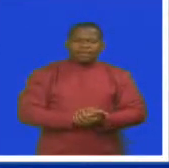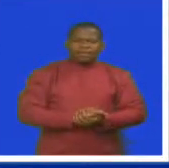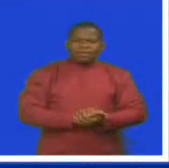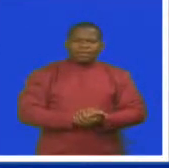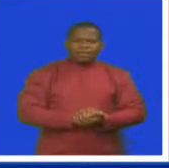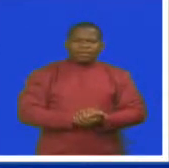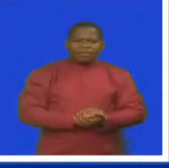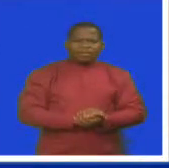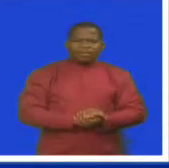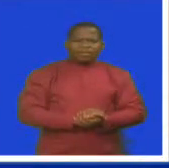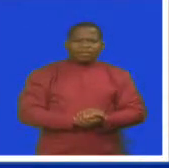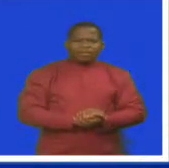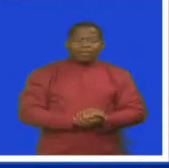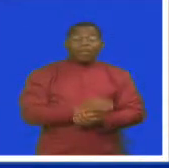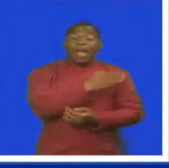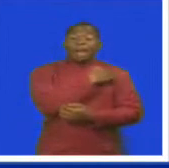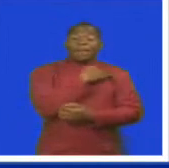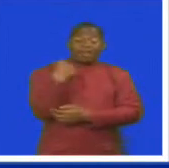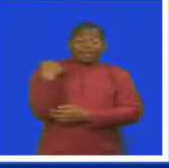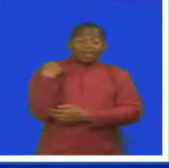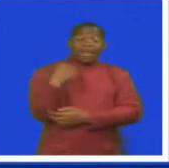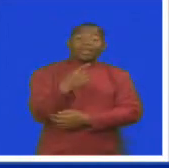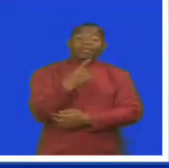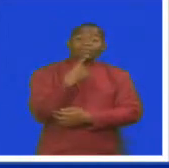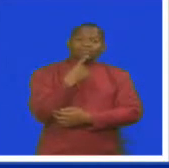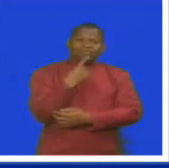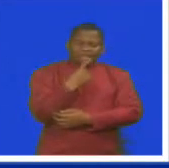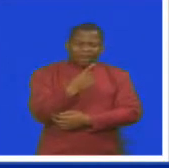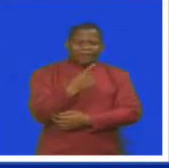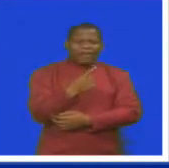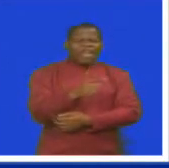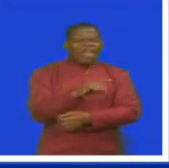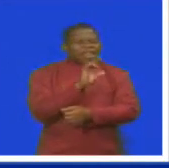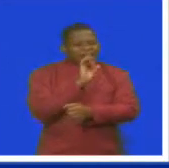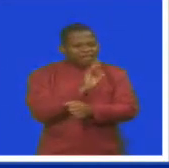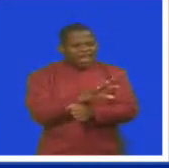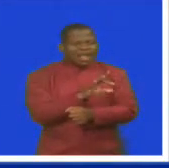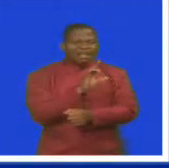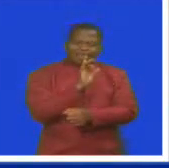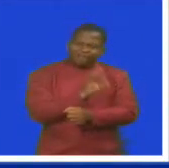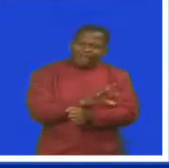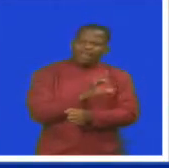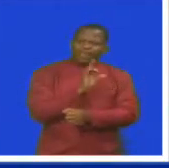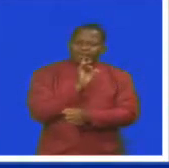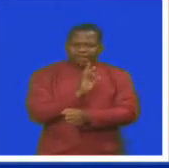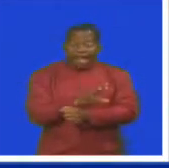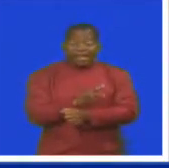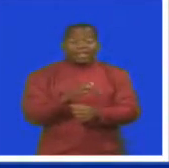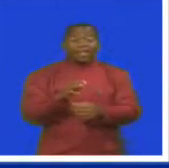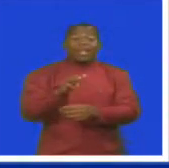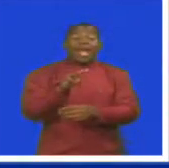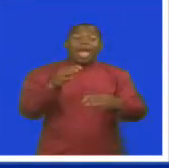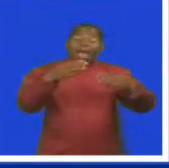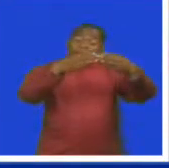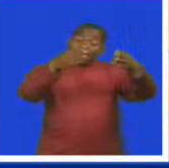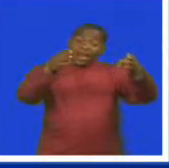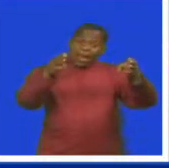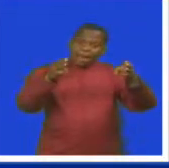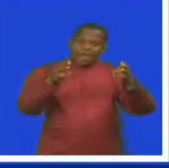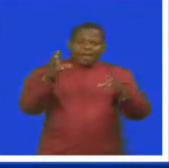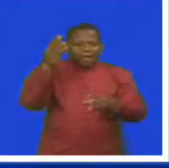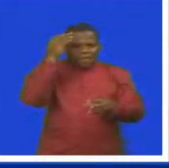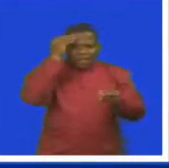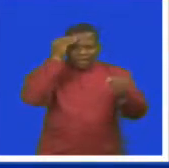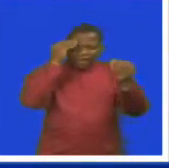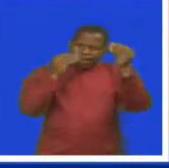the judiciary. Induna itsite itatitsatsa teluleko letibuya kuyo indlu ukuthi